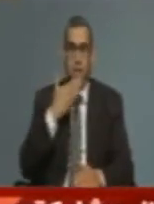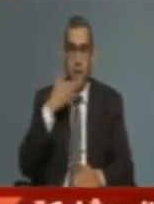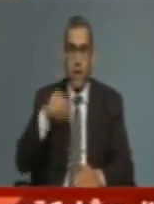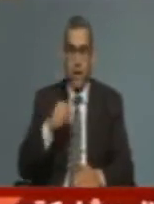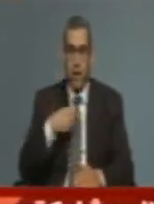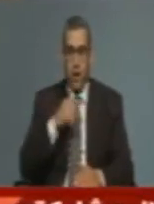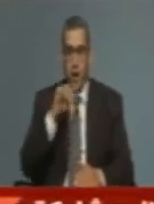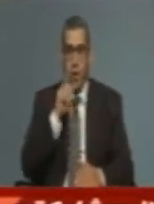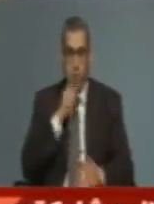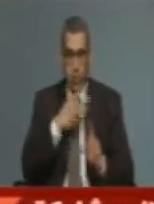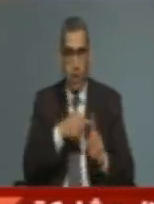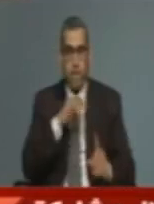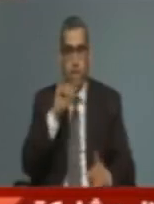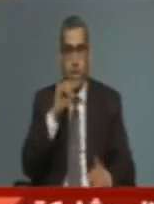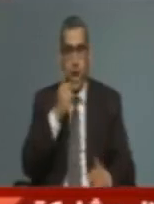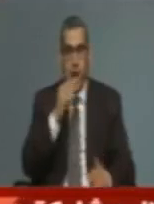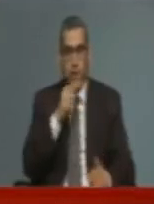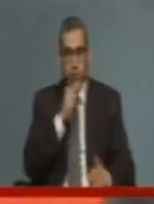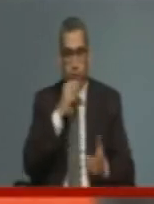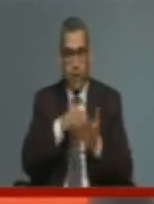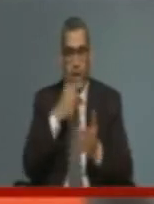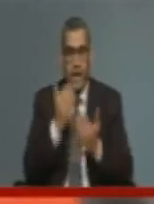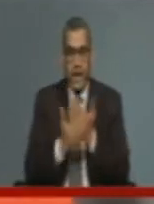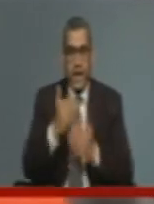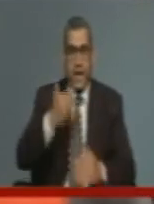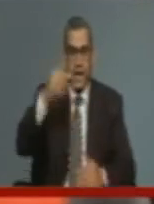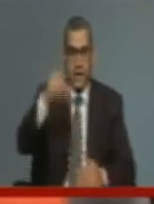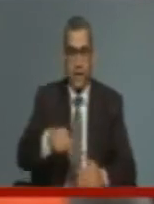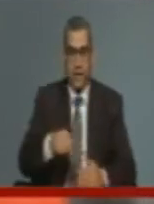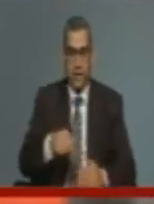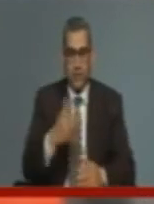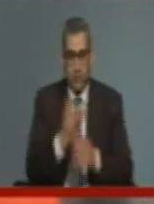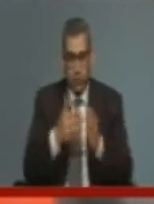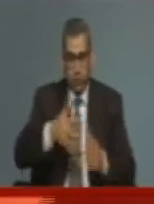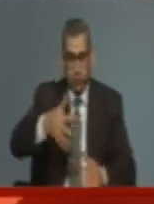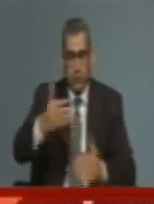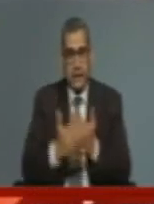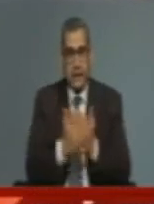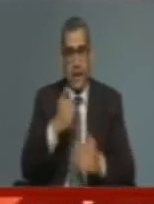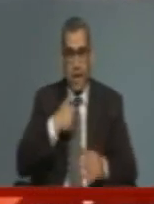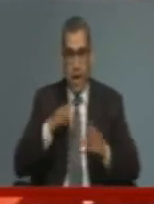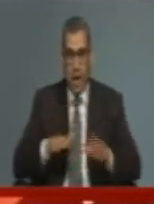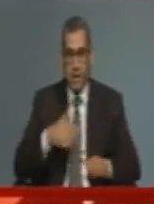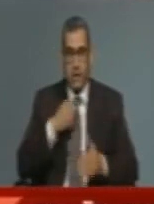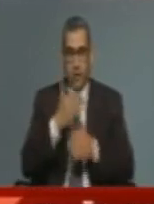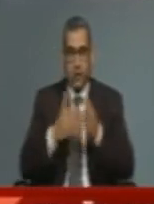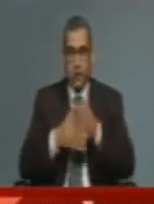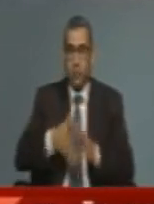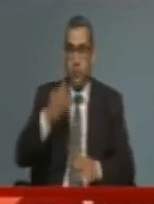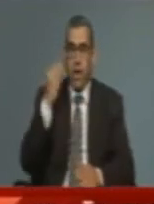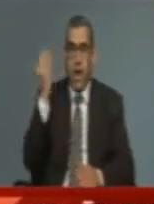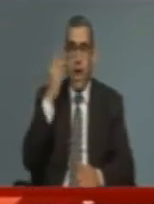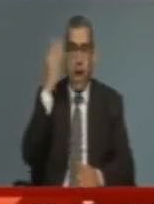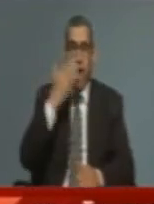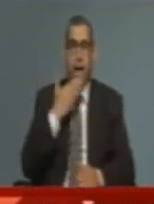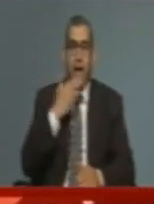محمد في مبادرة الجيل الجديد، وأنا قاعدة في حي الأسمرات، وده شرف لي أن أنا أكون موجودة